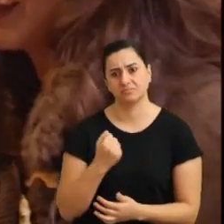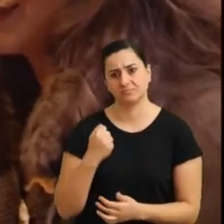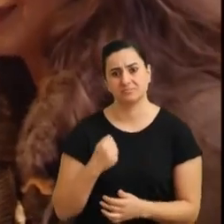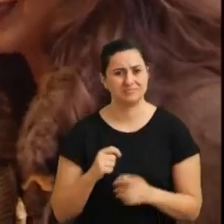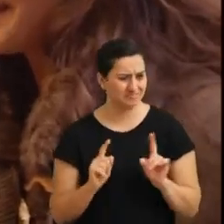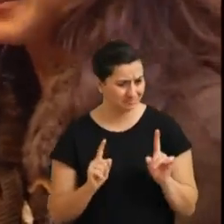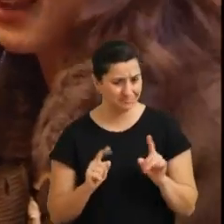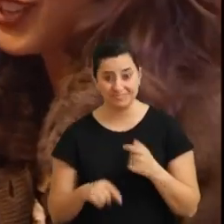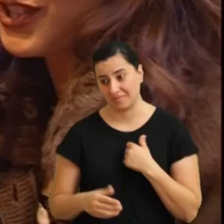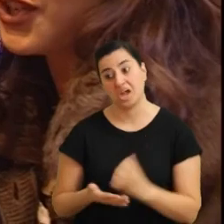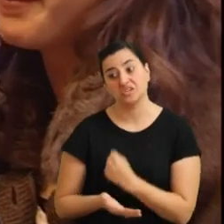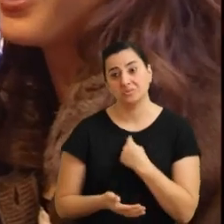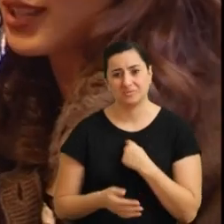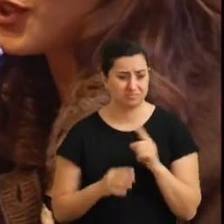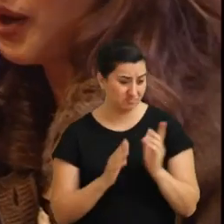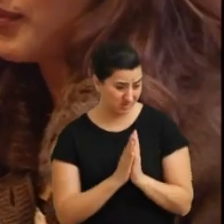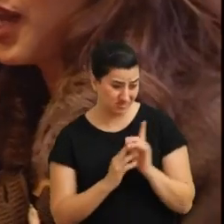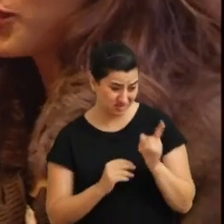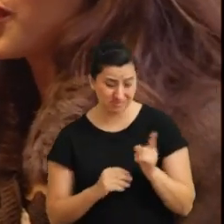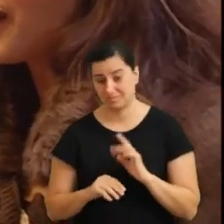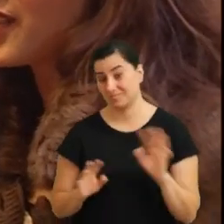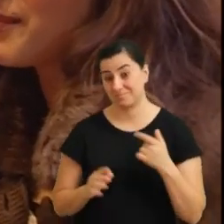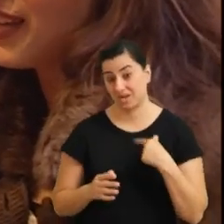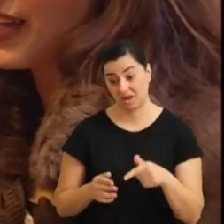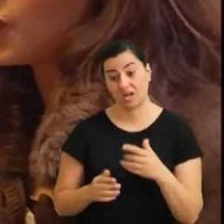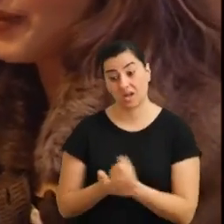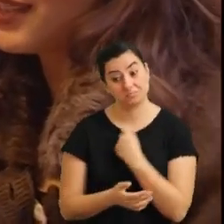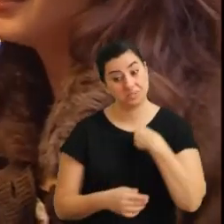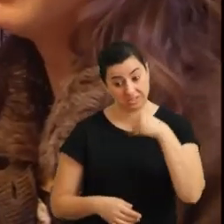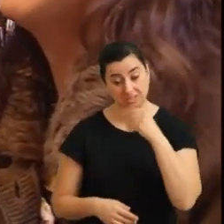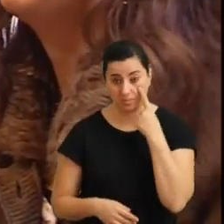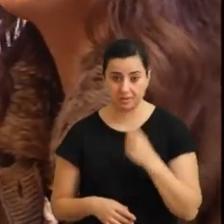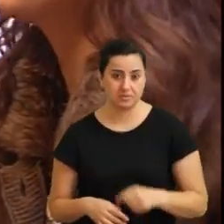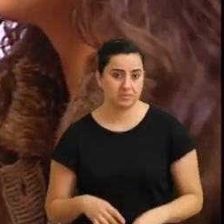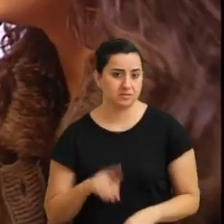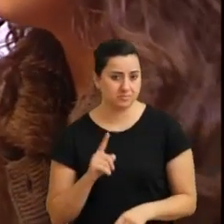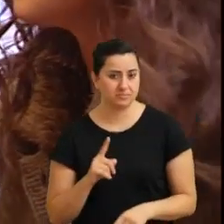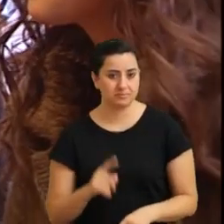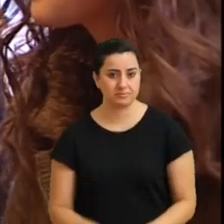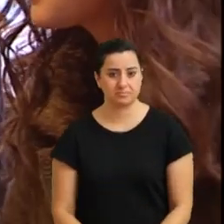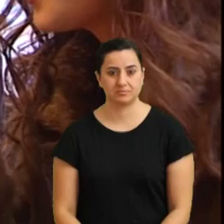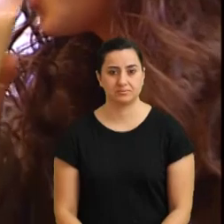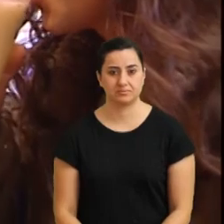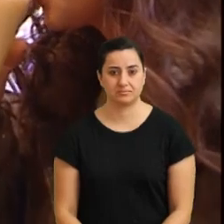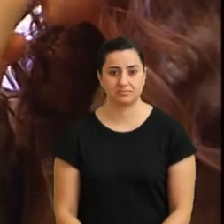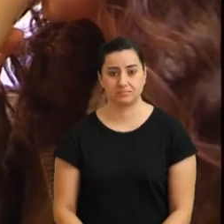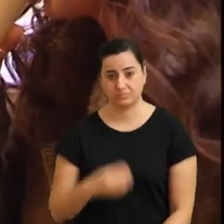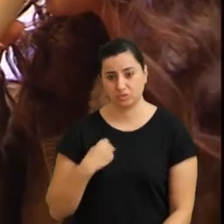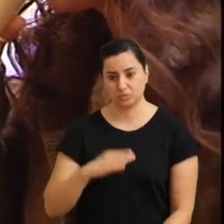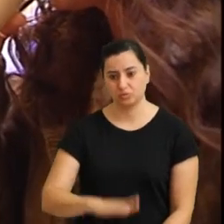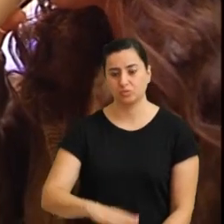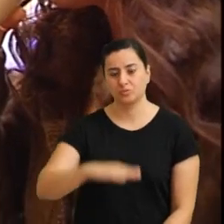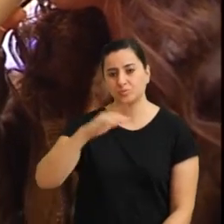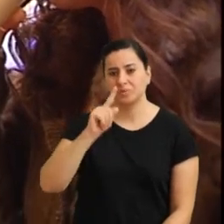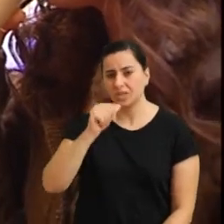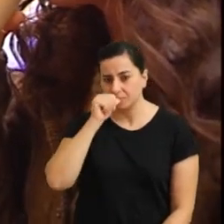Tabii ki ben. Pardon. Ben kazanacağım. Pardon. Ben satacağım. Pardon. Bu güzel şeyi en çok ben satacağım. Yalnız bu sırada ben sadece çocukluğumda falan bir